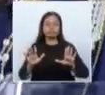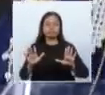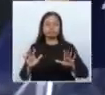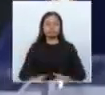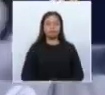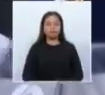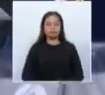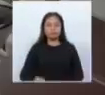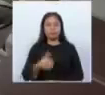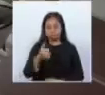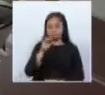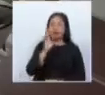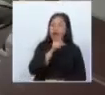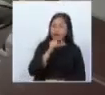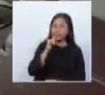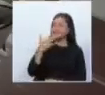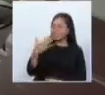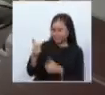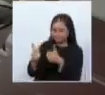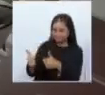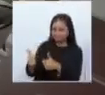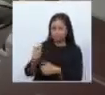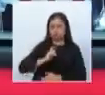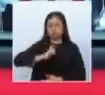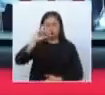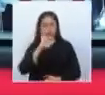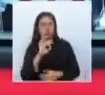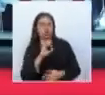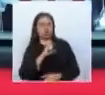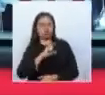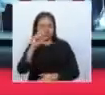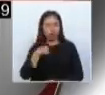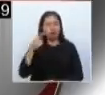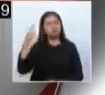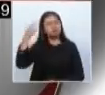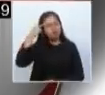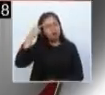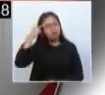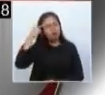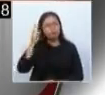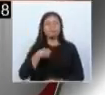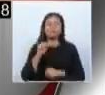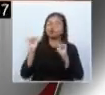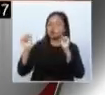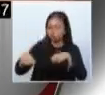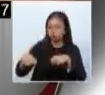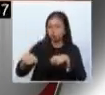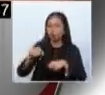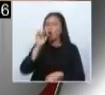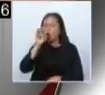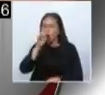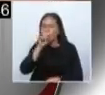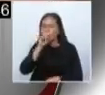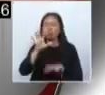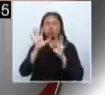itu menarik sekali. Kalau kita bisa lihat, mungkin pertanyaan terakhir juga Mas Nova, bagaimana kemudian merangkum data ini, apakah kemudian